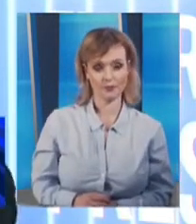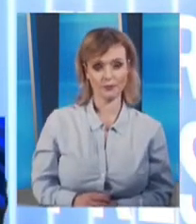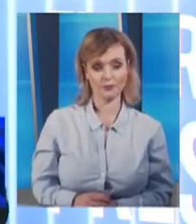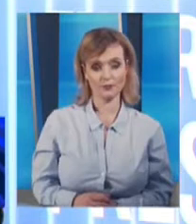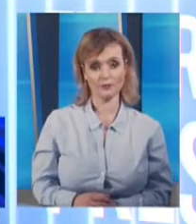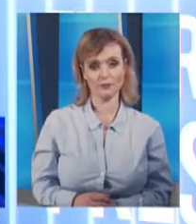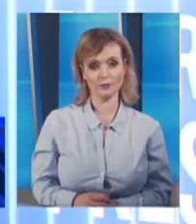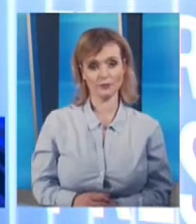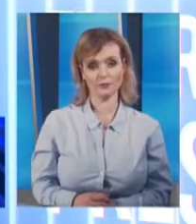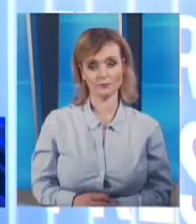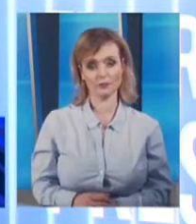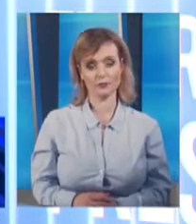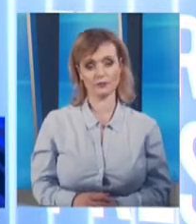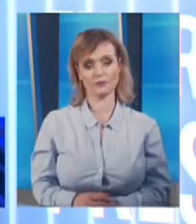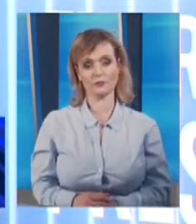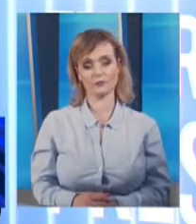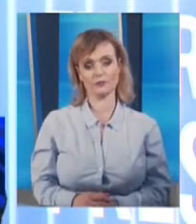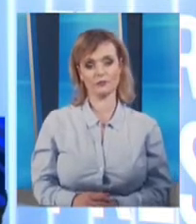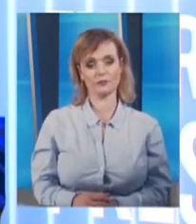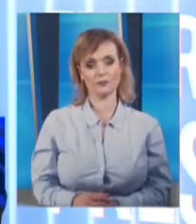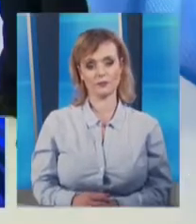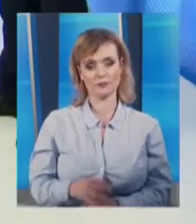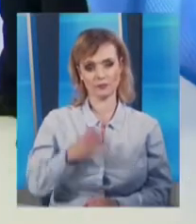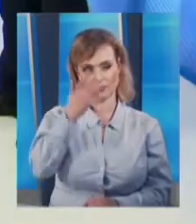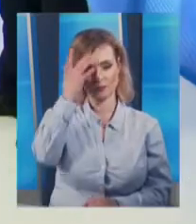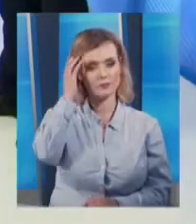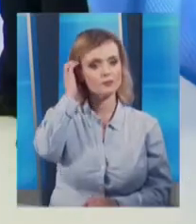bineînțeles, de interesul public, interesul național.